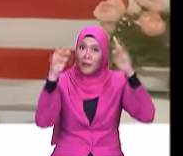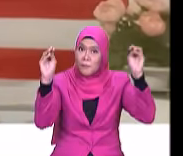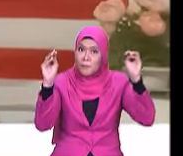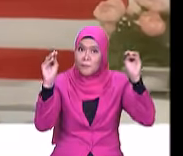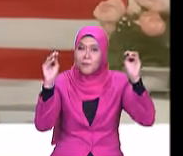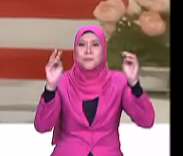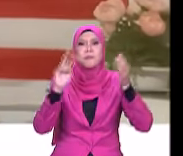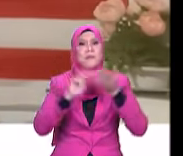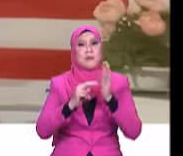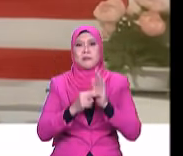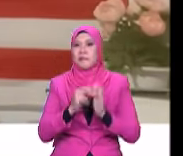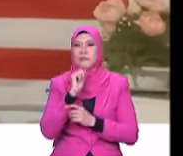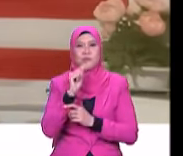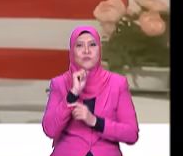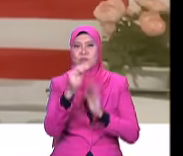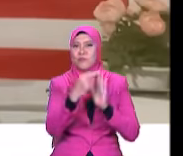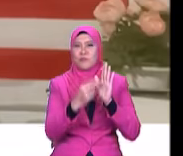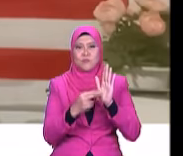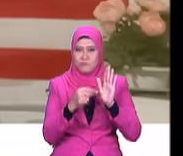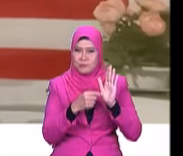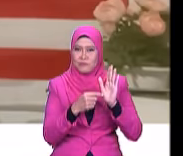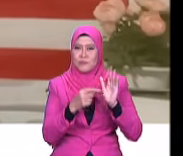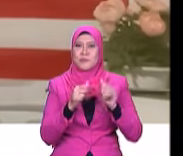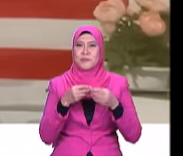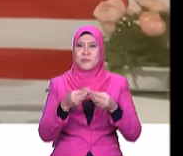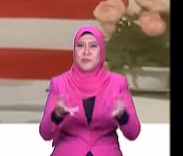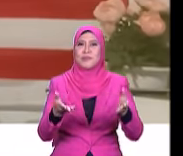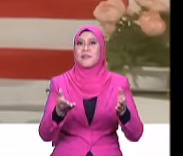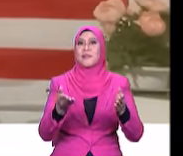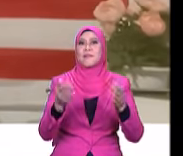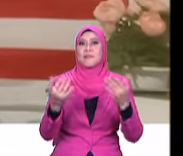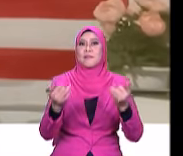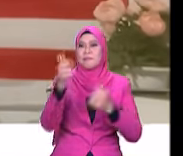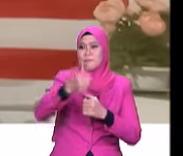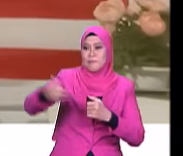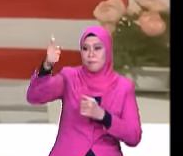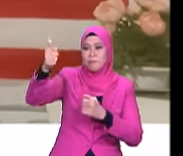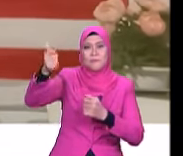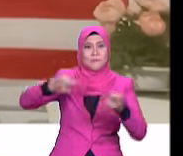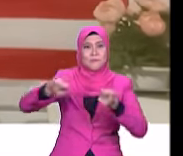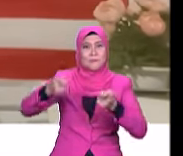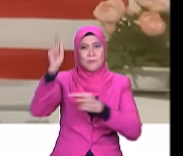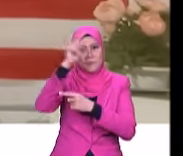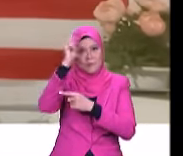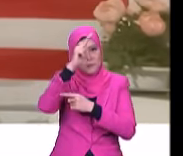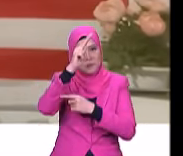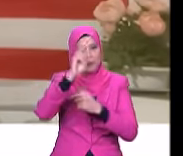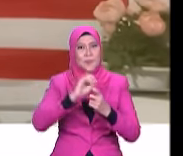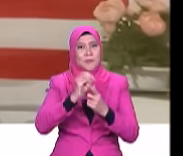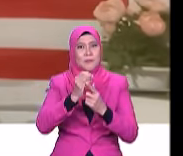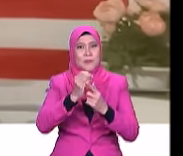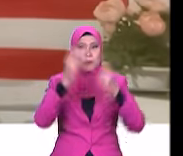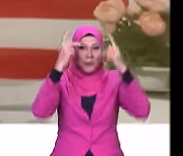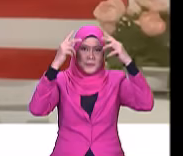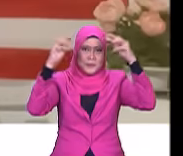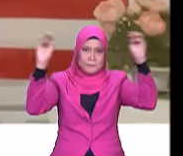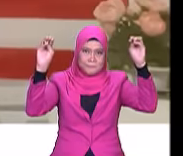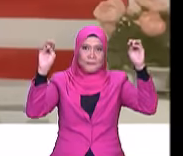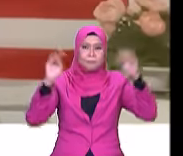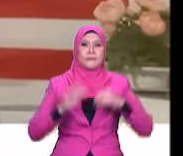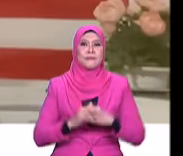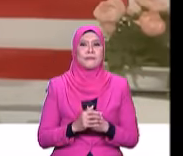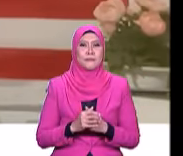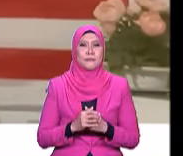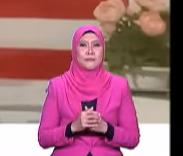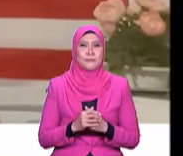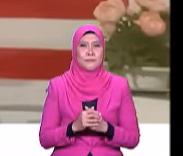segi perundangan memberi kesan kepada kedudukan kerajaan atau kedudukan Yang Amat Berhormat Perdana Menteri.